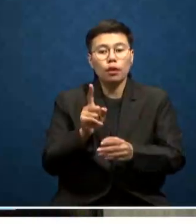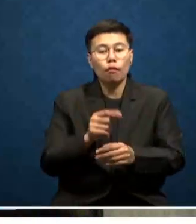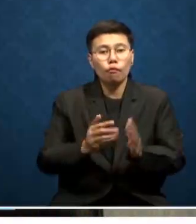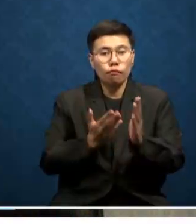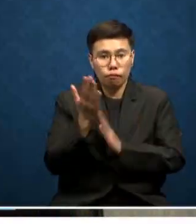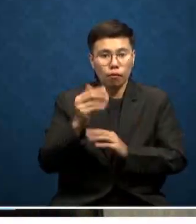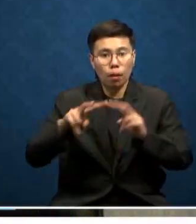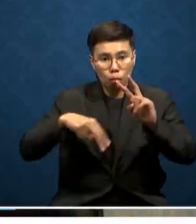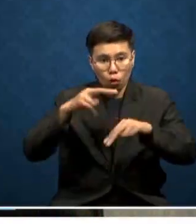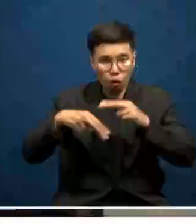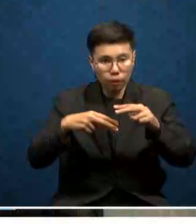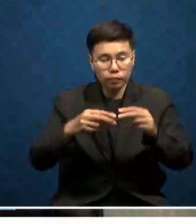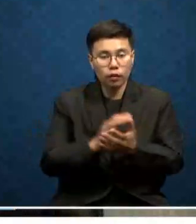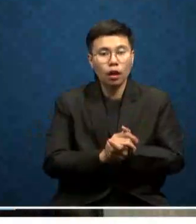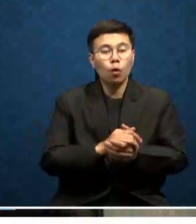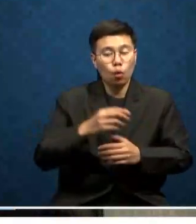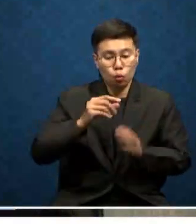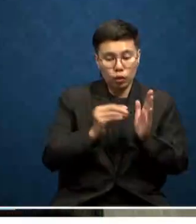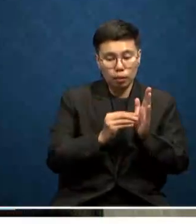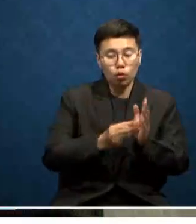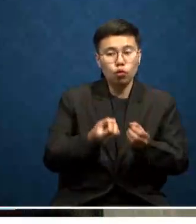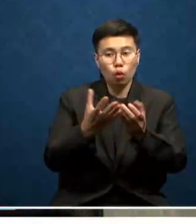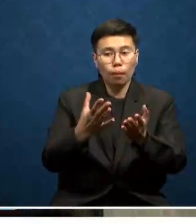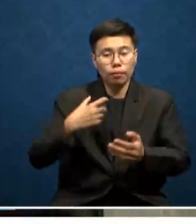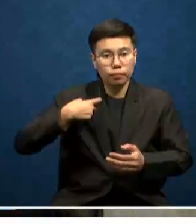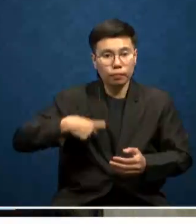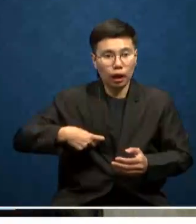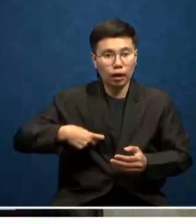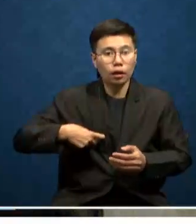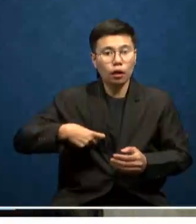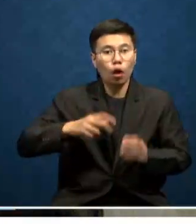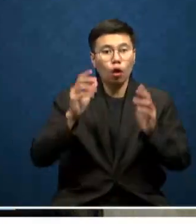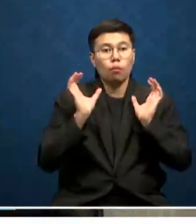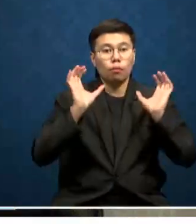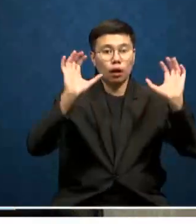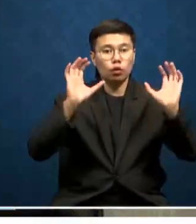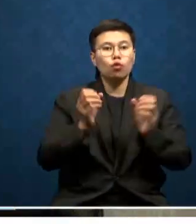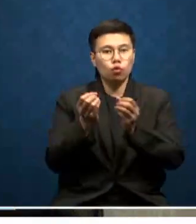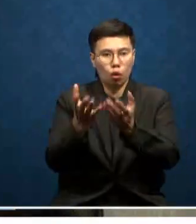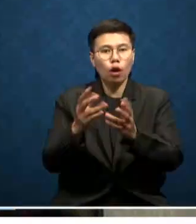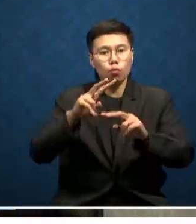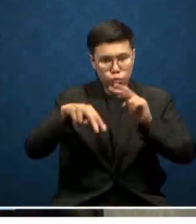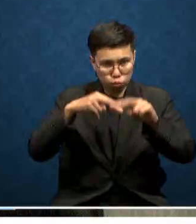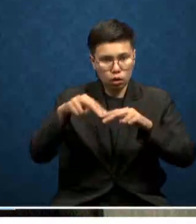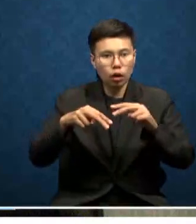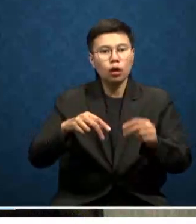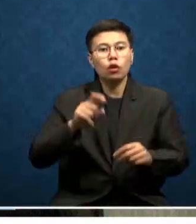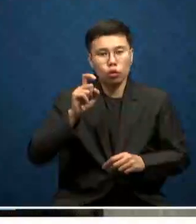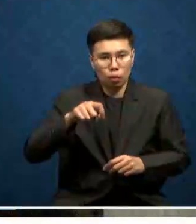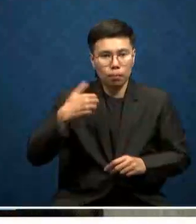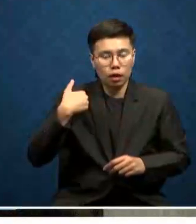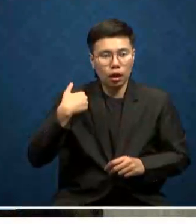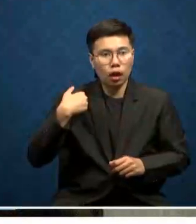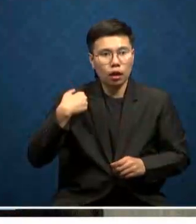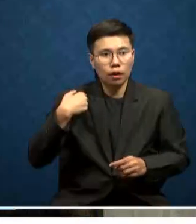ก็ส่งให้กับทางพนักงานอัยการหรือภูมิในการสำนักกฎหมายของกรมการปกครองเพื่อที่จะใช้ยืนยันแล้